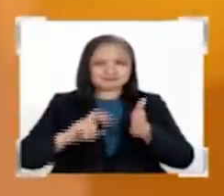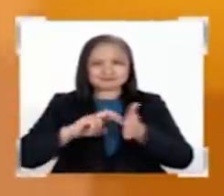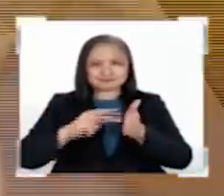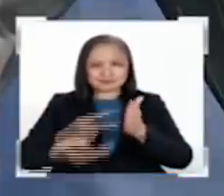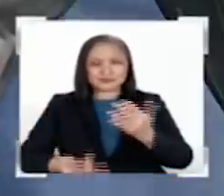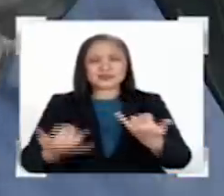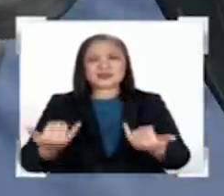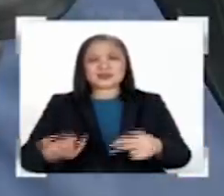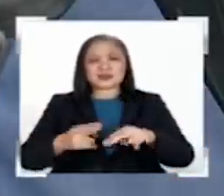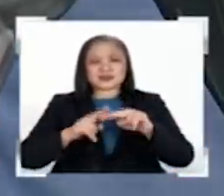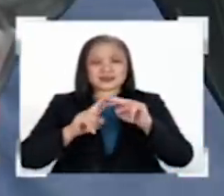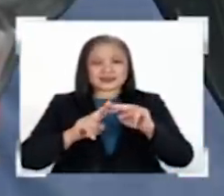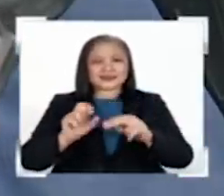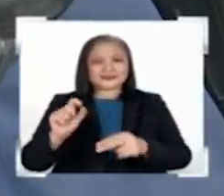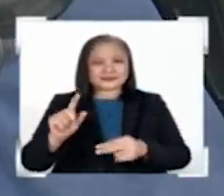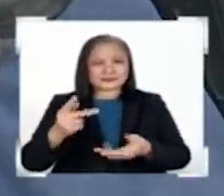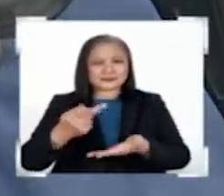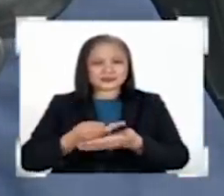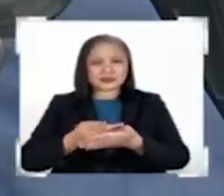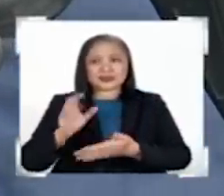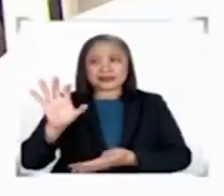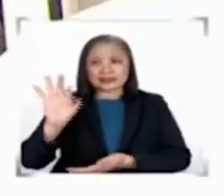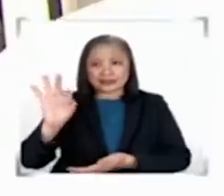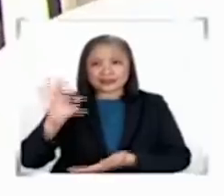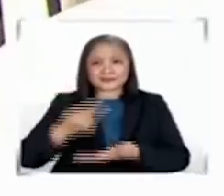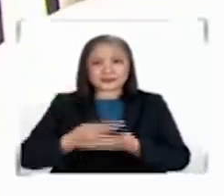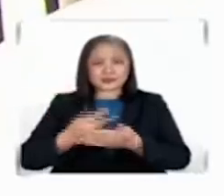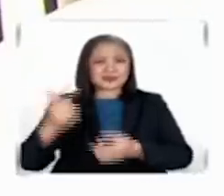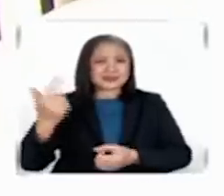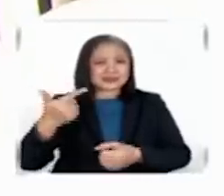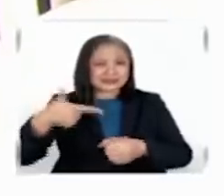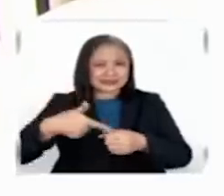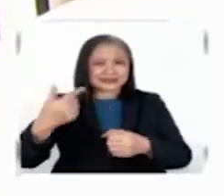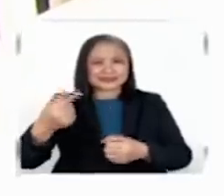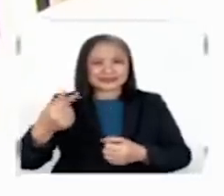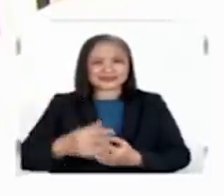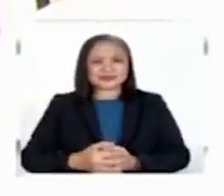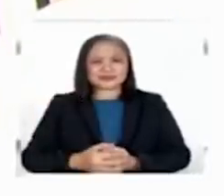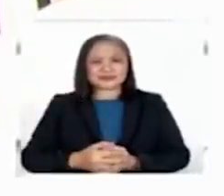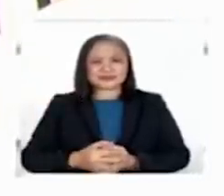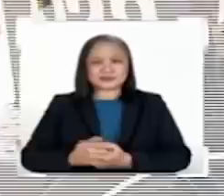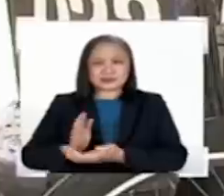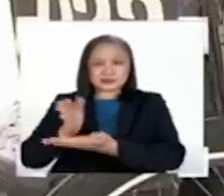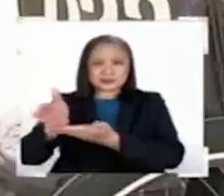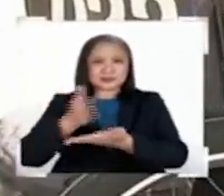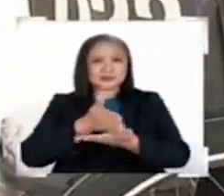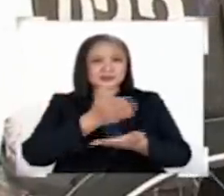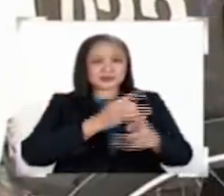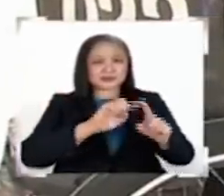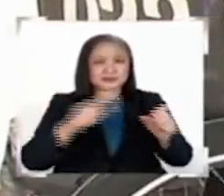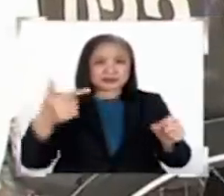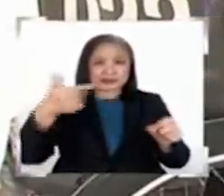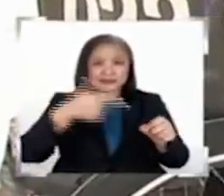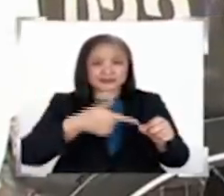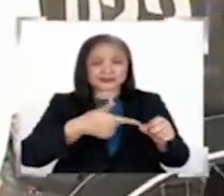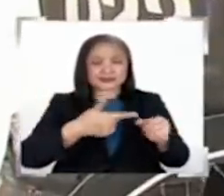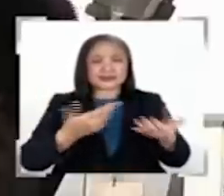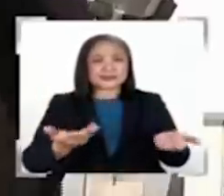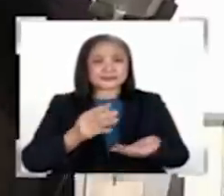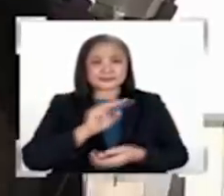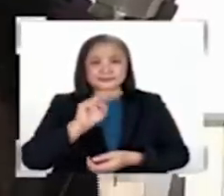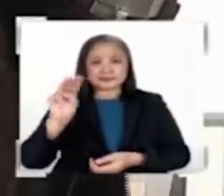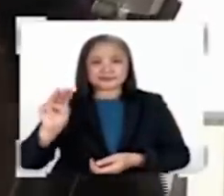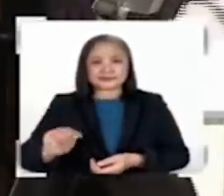diesel, mahigit 9 pesos naman sa gasolina. Inigod ng GMA News ang ilang gasolinahan sa Metro Manila. 54